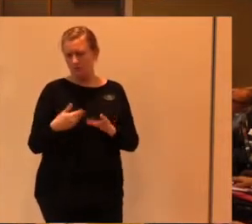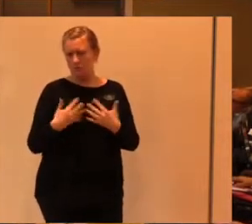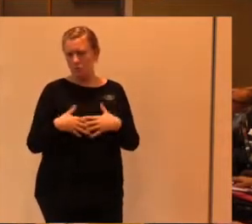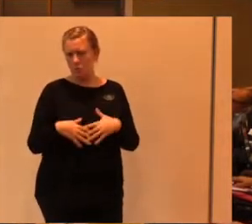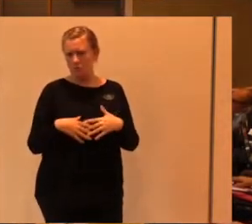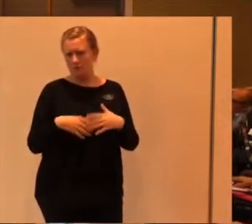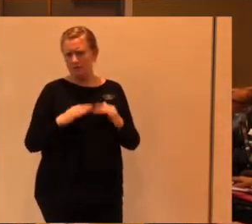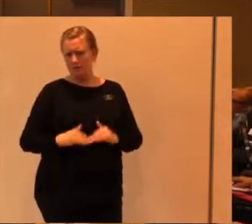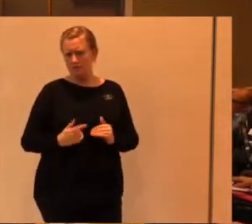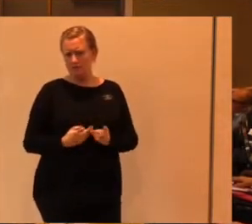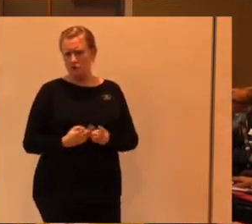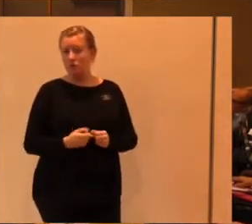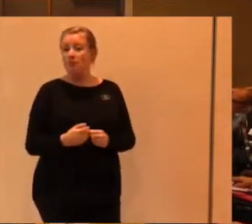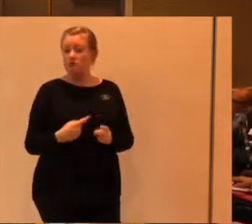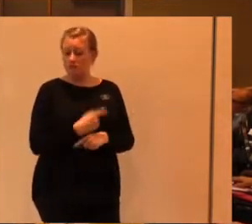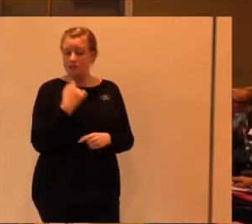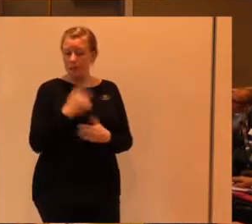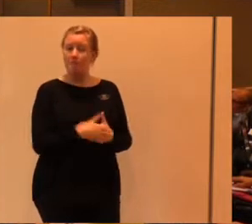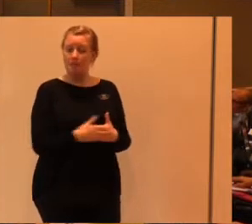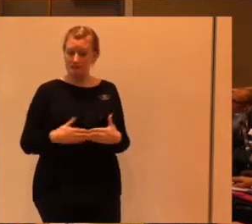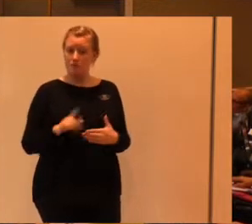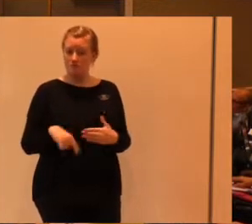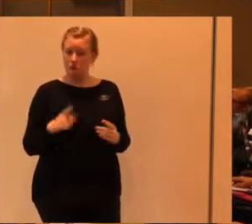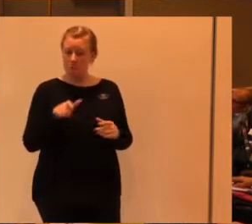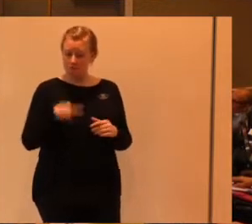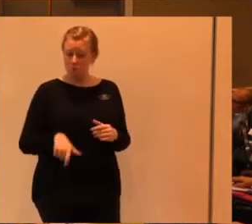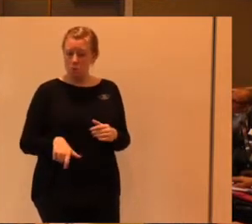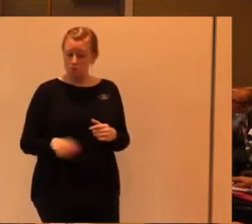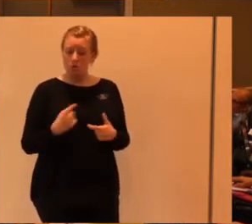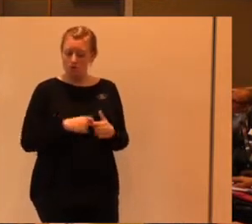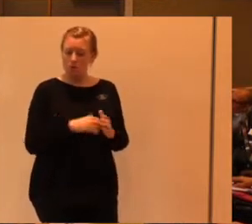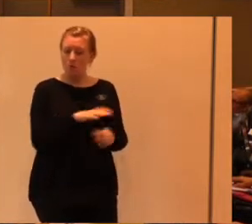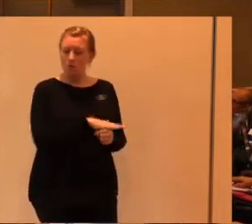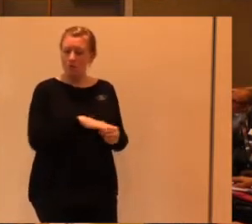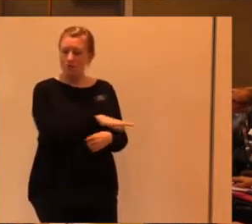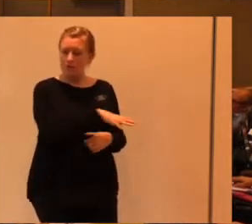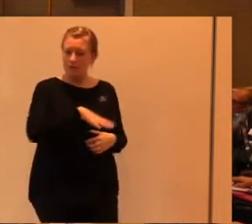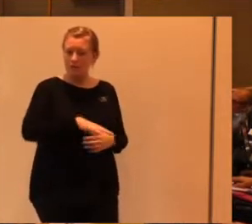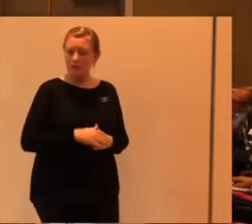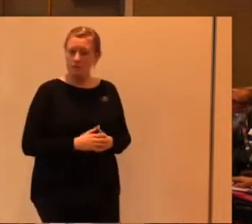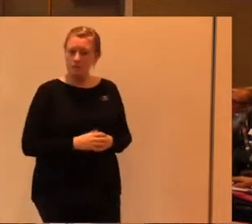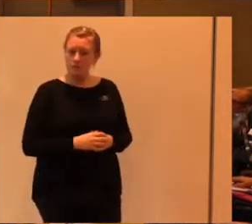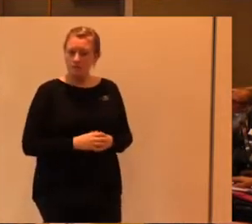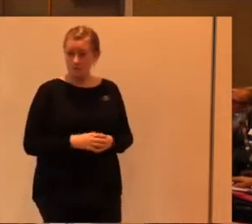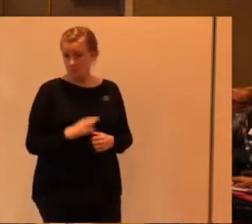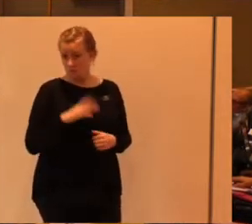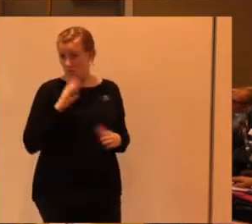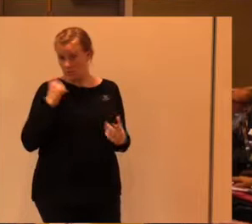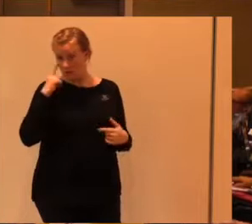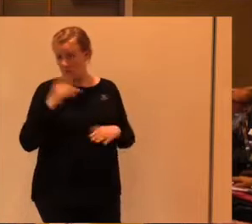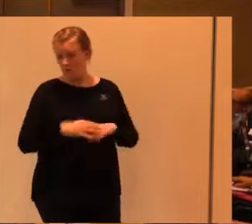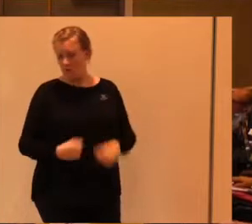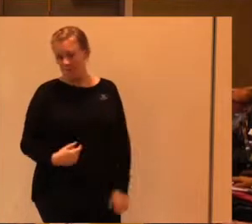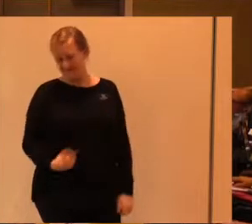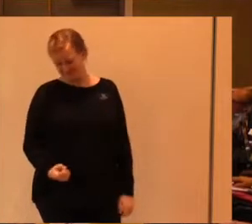innebär och istället sa begränsning för en person i relation till omgivningen. Då skulle vi slippa allt tjat om det här med, ja